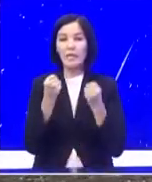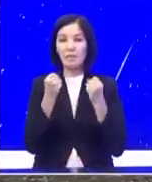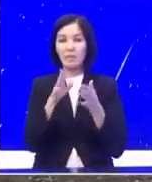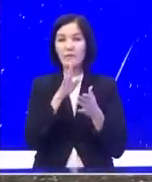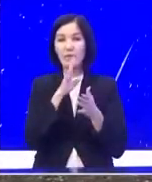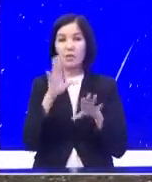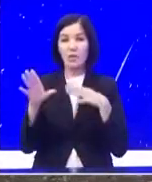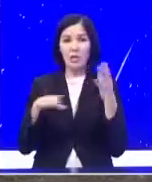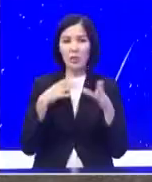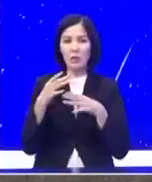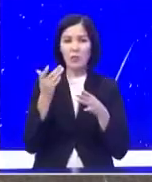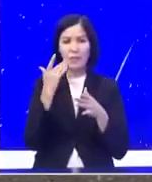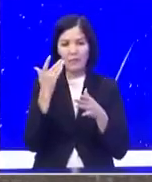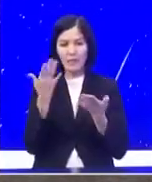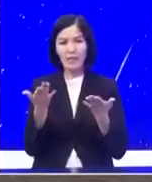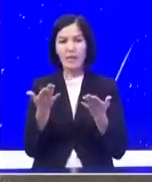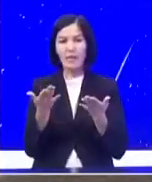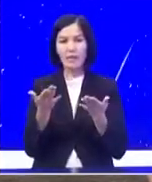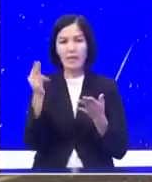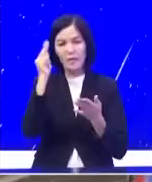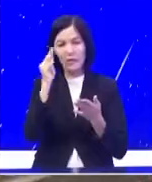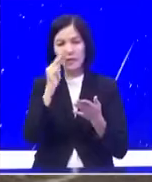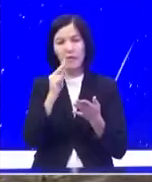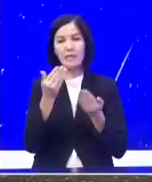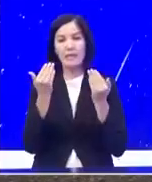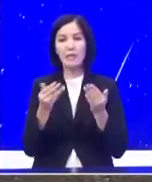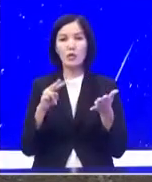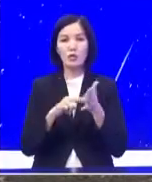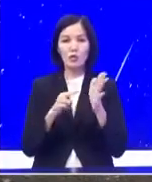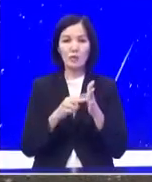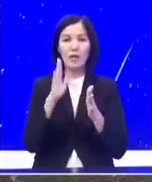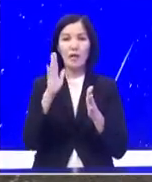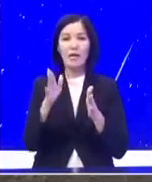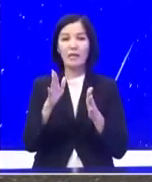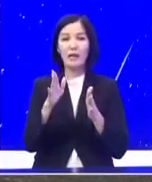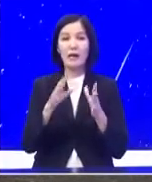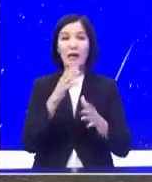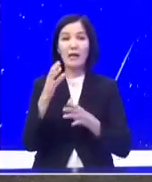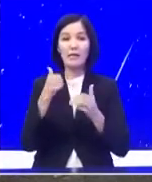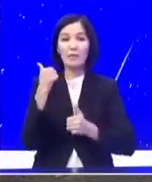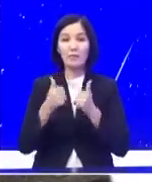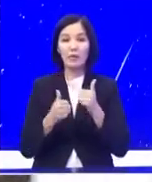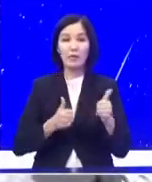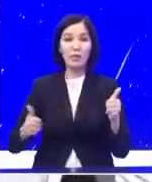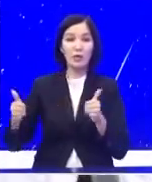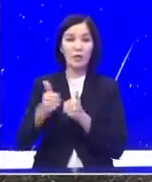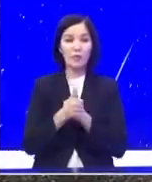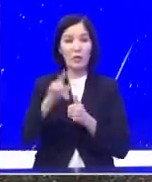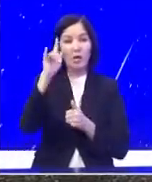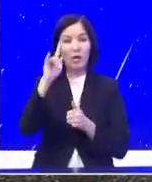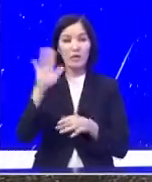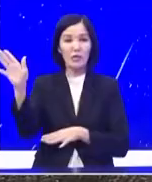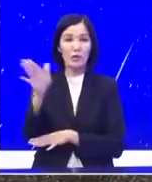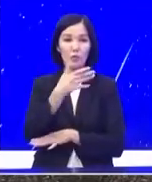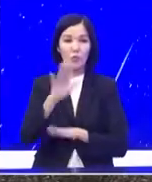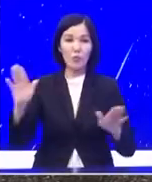жаттығуын тастаған емес. Сабағында қатар алып үздік оқушы атанған. Ендігі жоспарлары алда келе жатқан әлем чемпионатында топ жару. Қазақ елінің көк байрағын